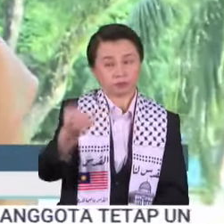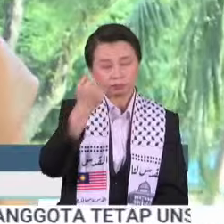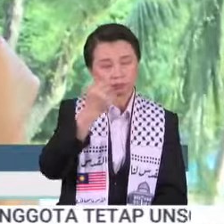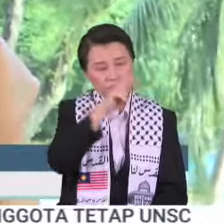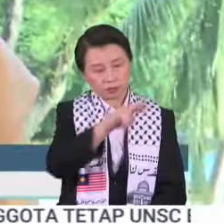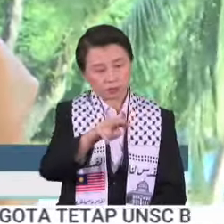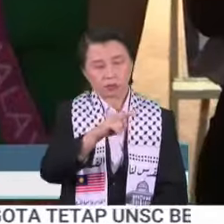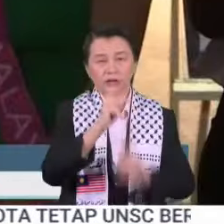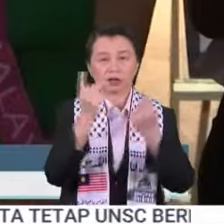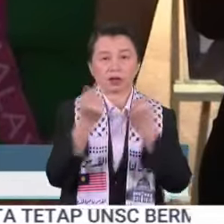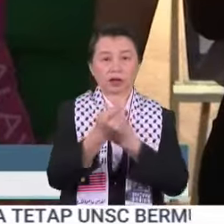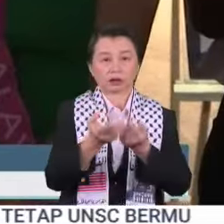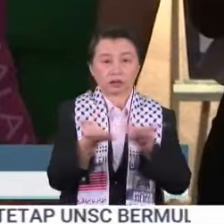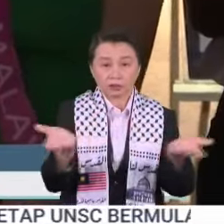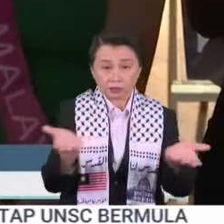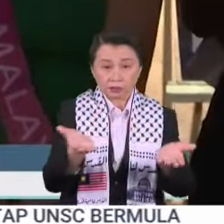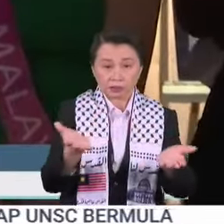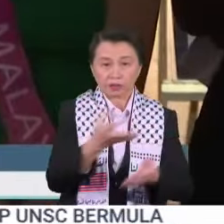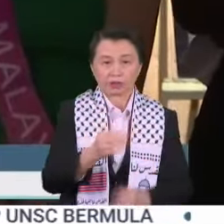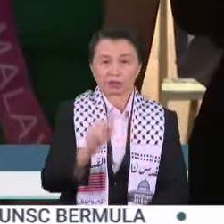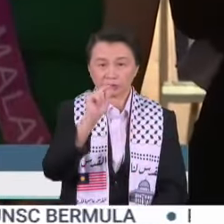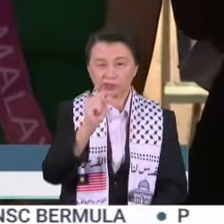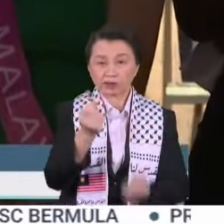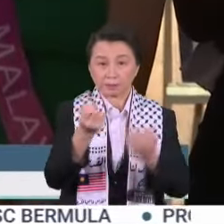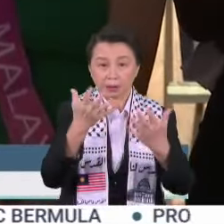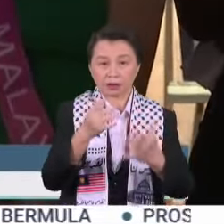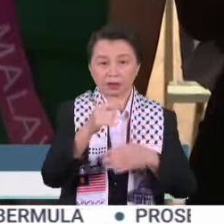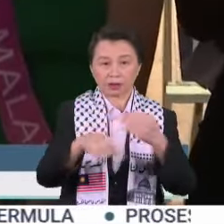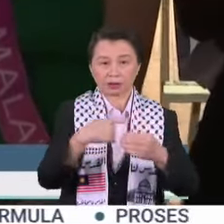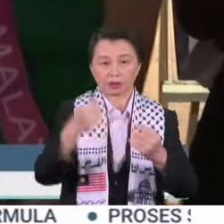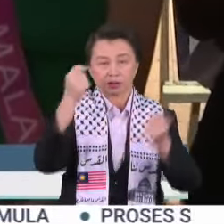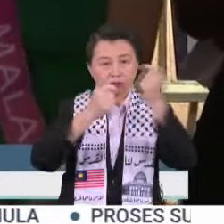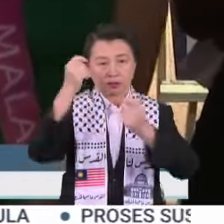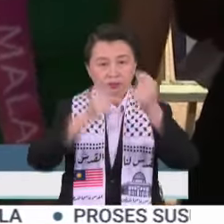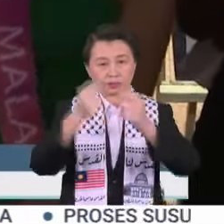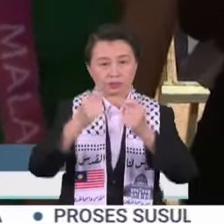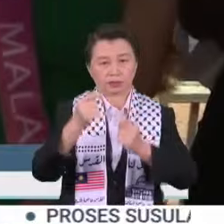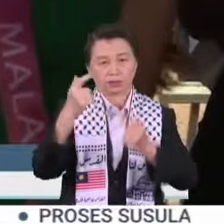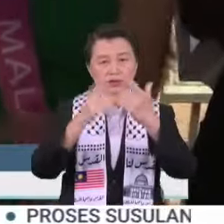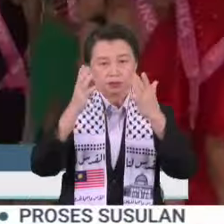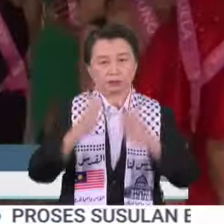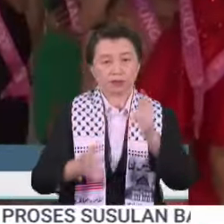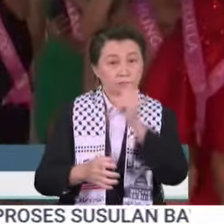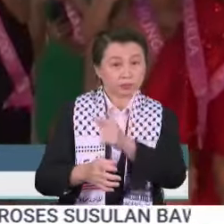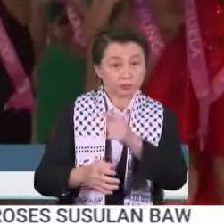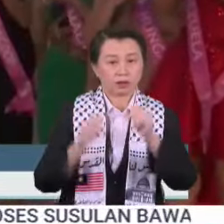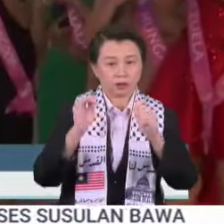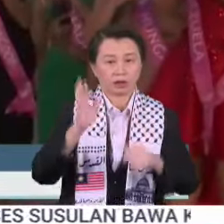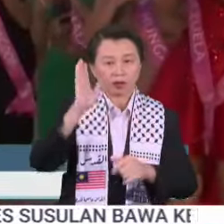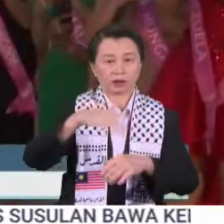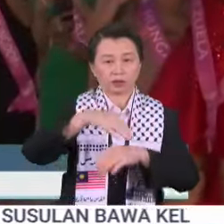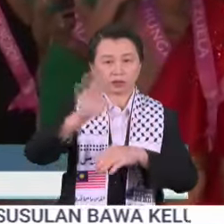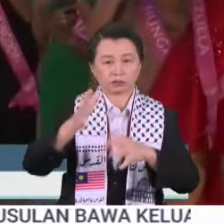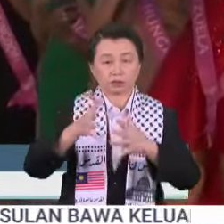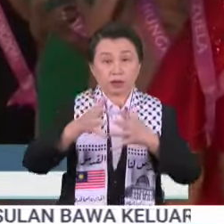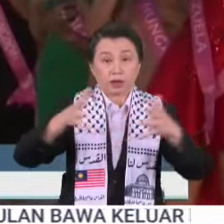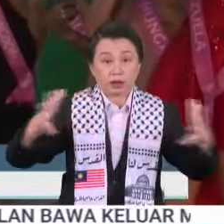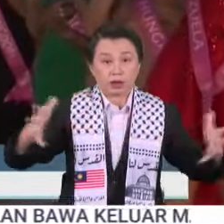melihatkan keadaan di sini. Jadi sedikit sebanyak dari segi leisure tourism tu pelancongan ni dia akan lebih